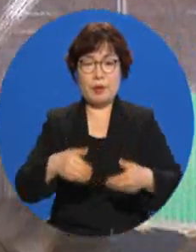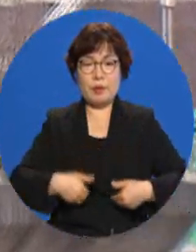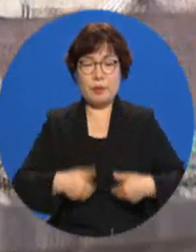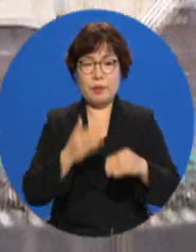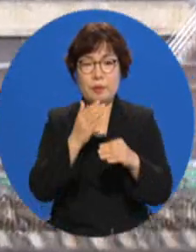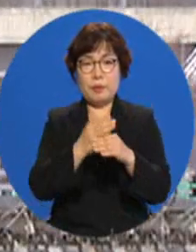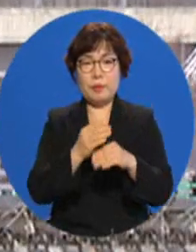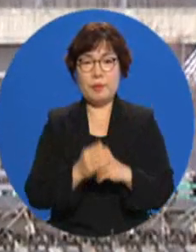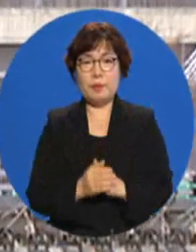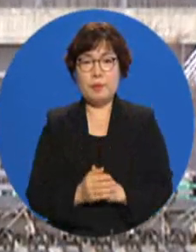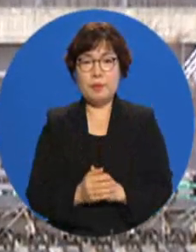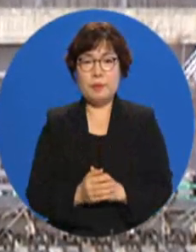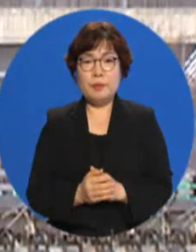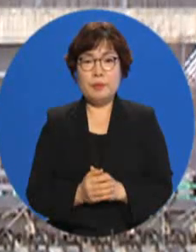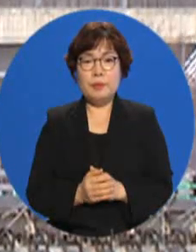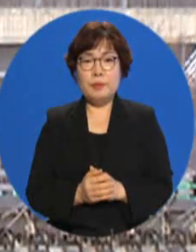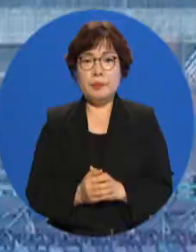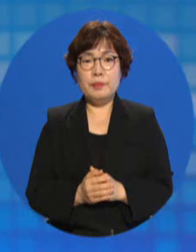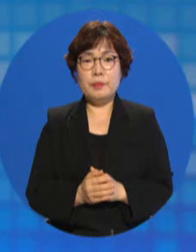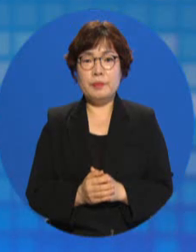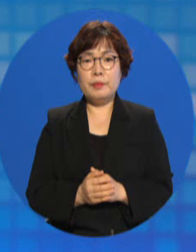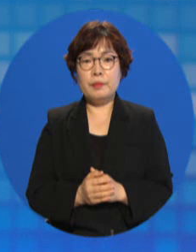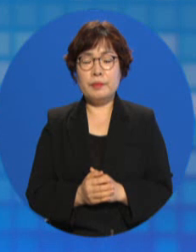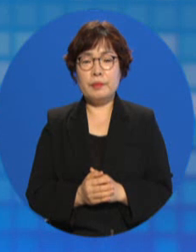뉴스 박민주입니다.